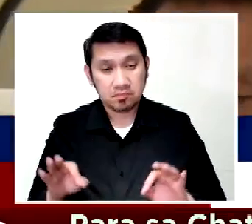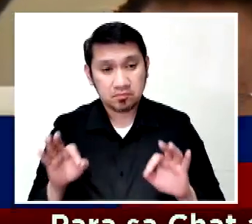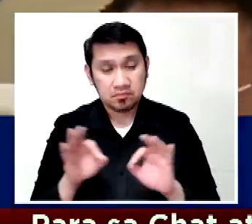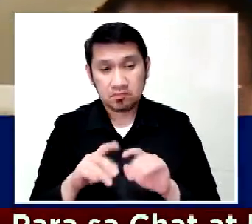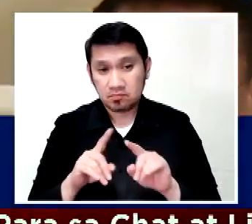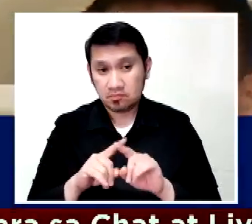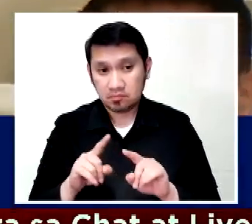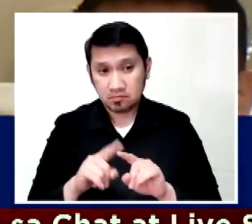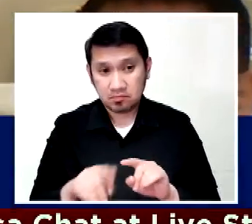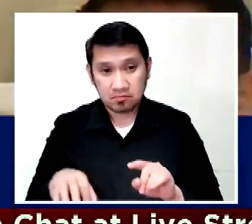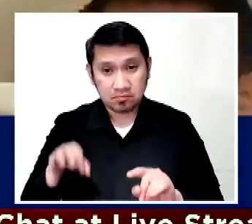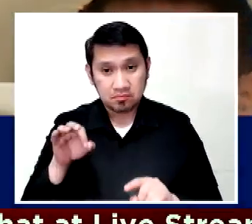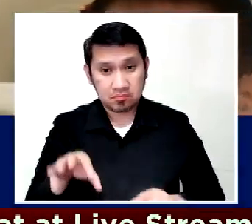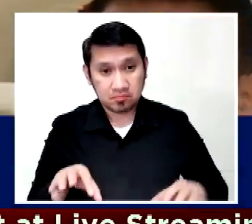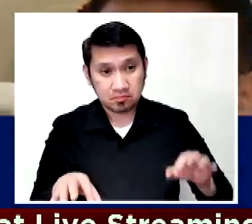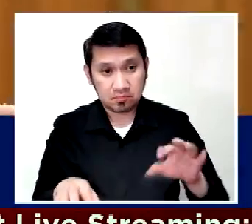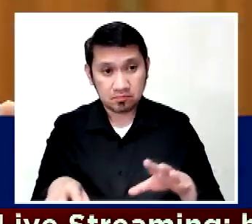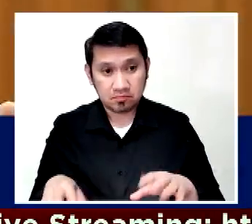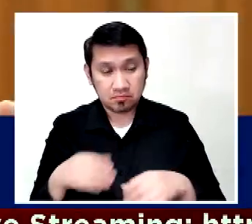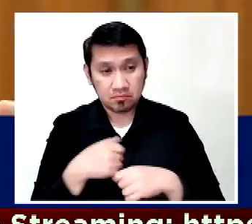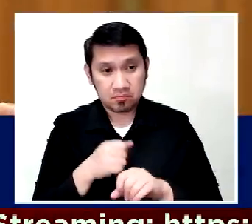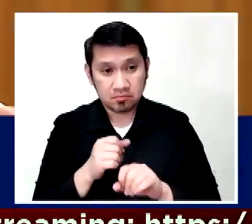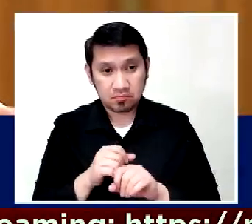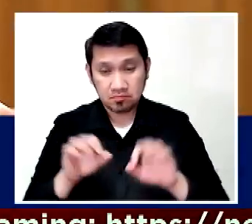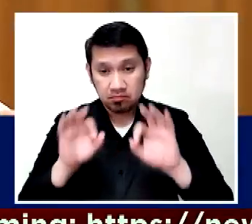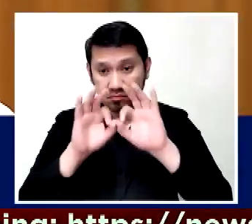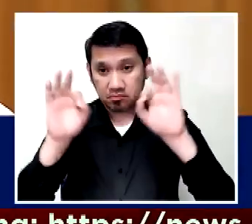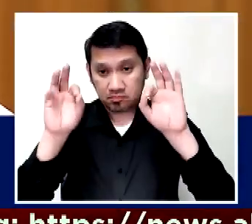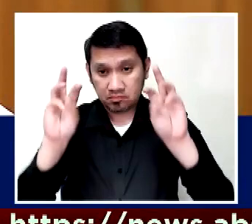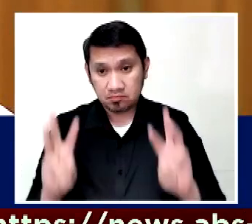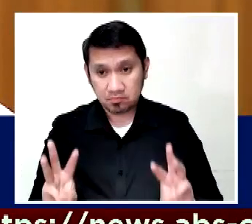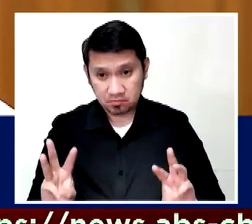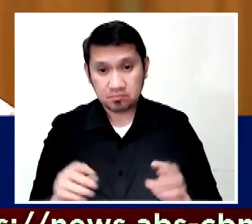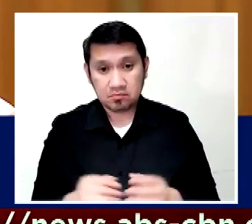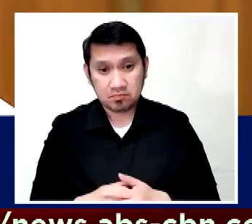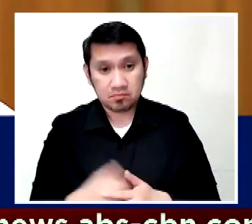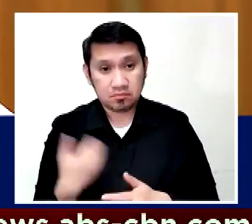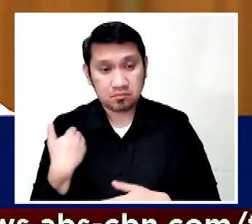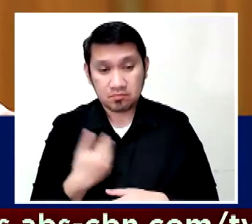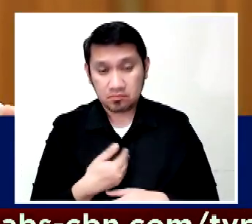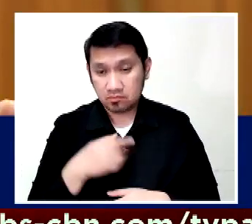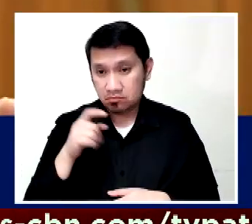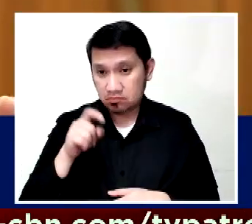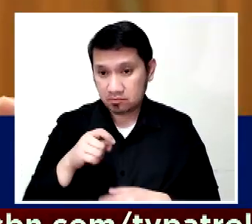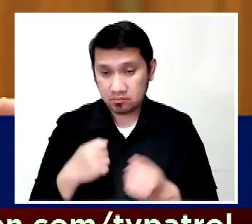sektor sa pagbalangkas ng framework. We should involve everybody, the religious,